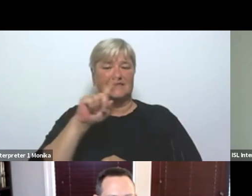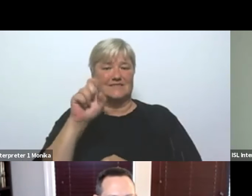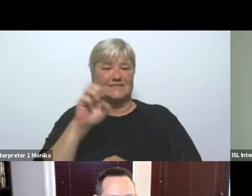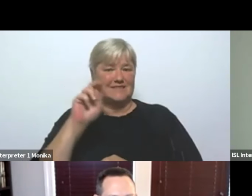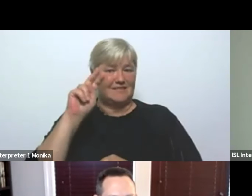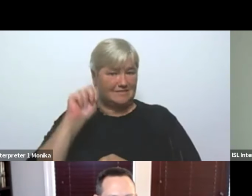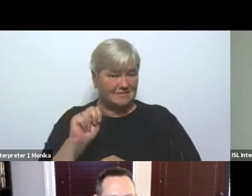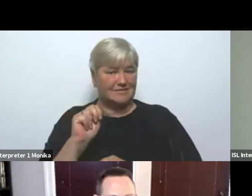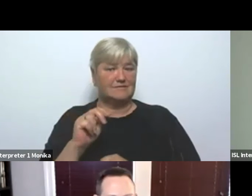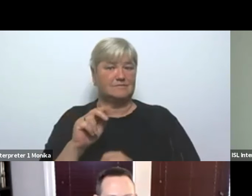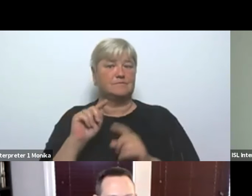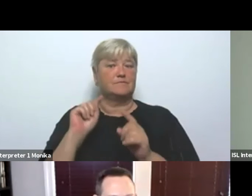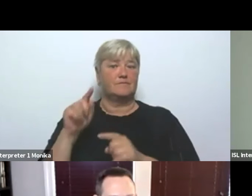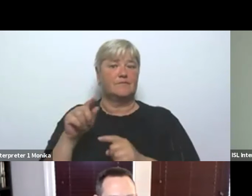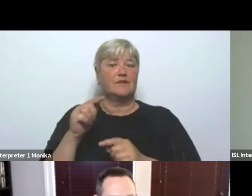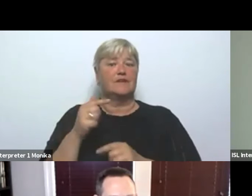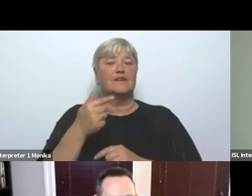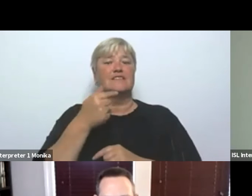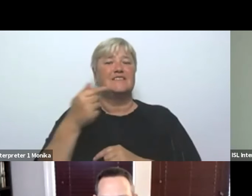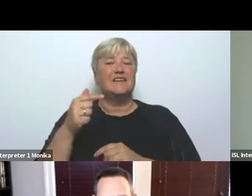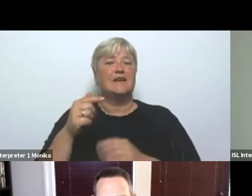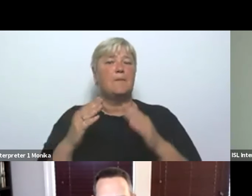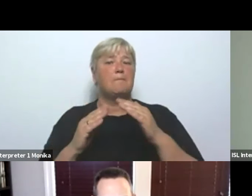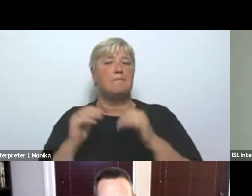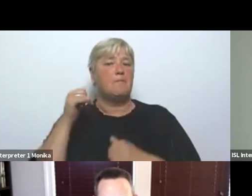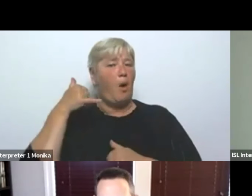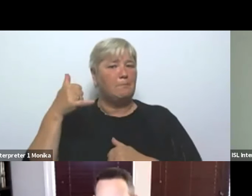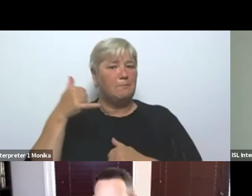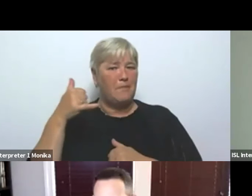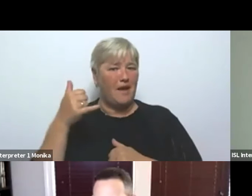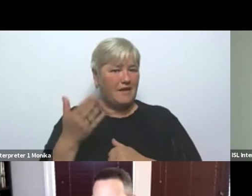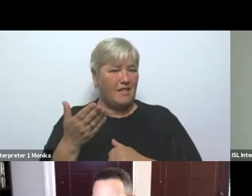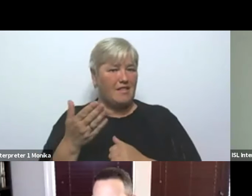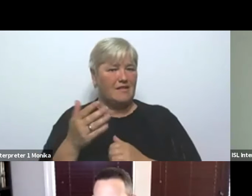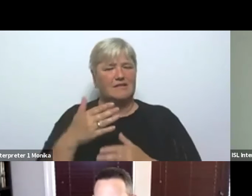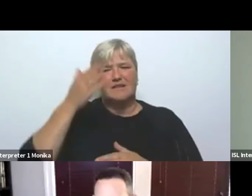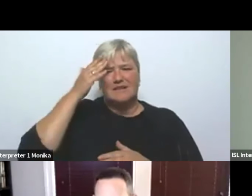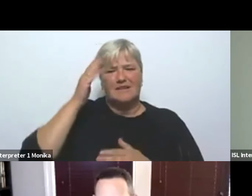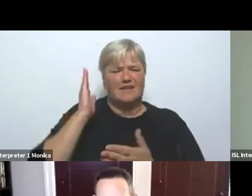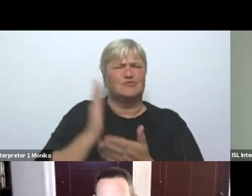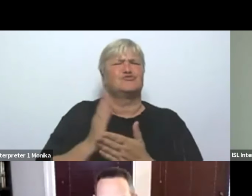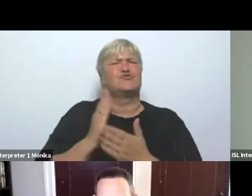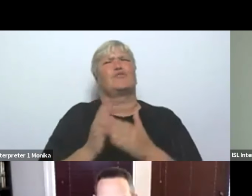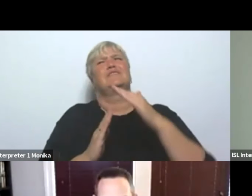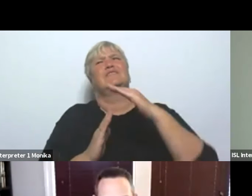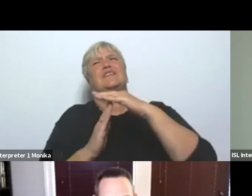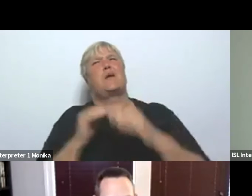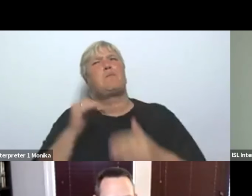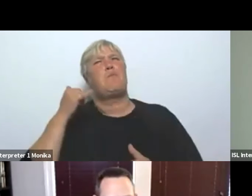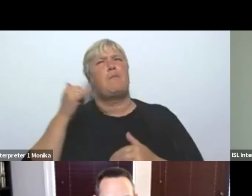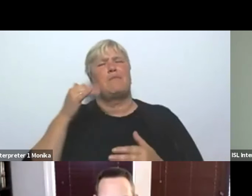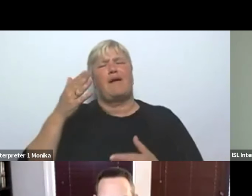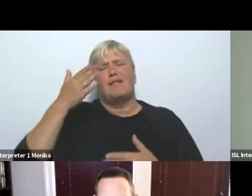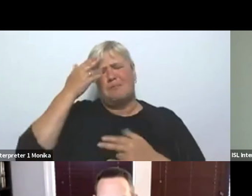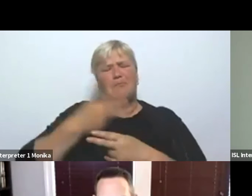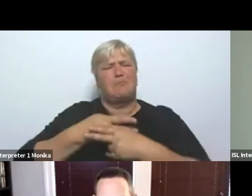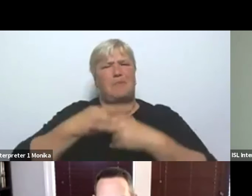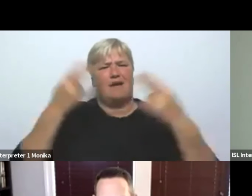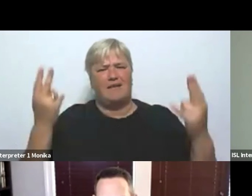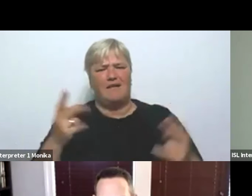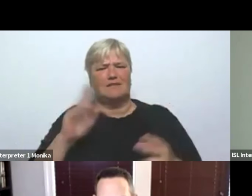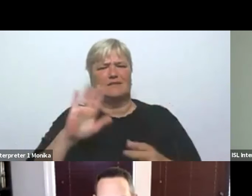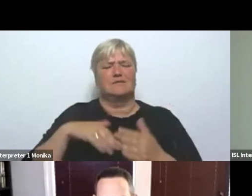und T-Mobile Accessibility, ich weiß nicht, wer es schon kennt, T-Mobile ist bekannt und T-Mobile Accessibility bietet die